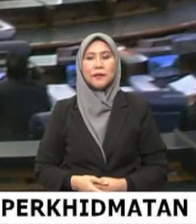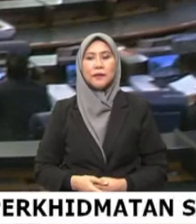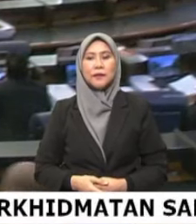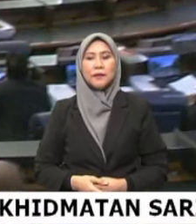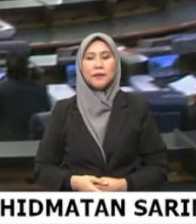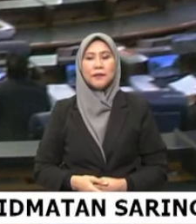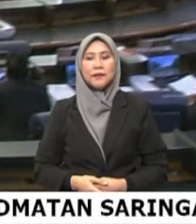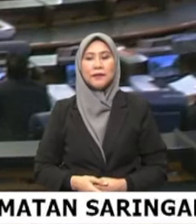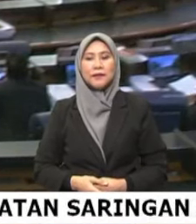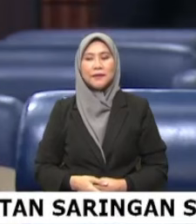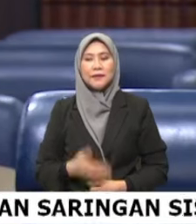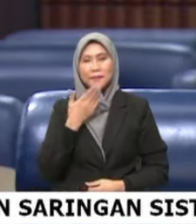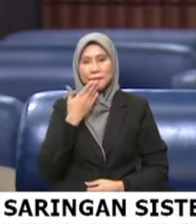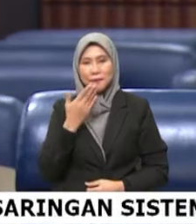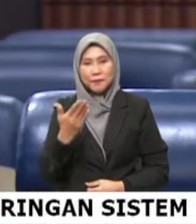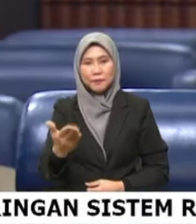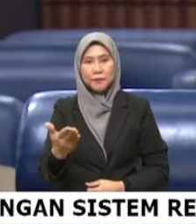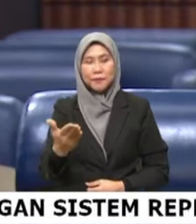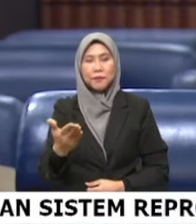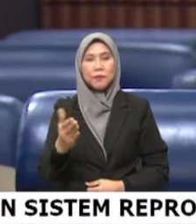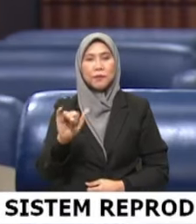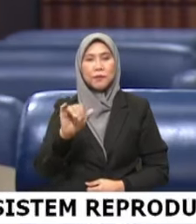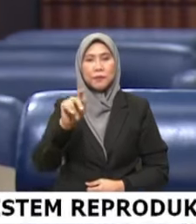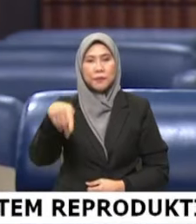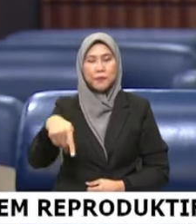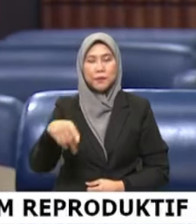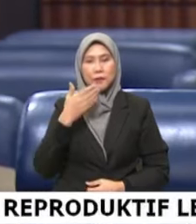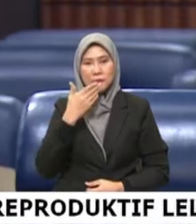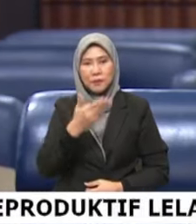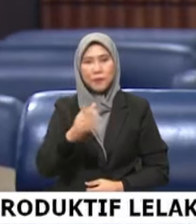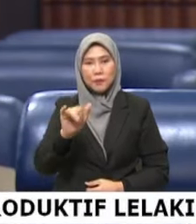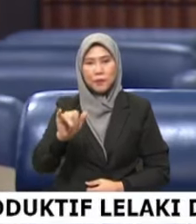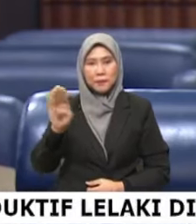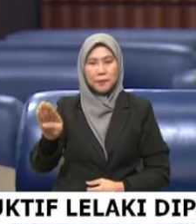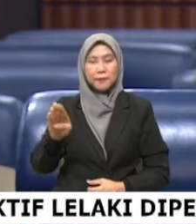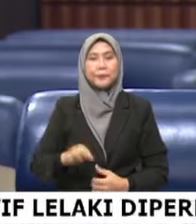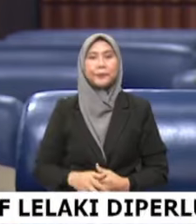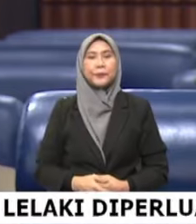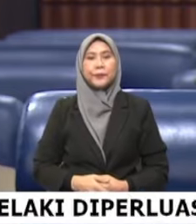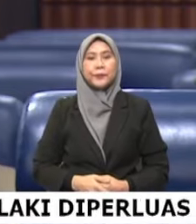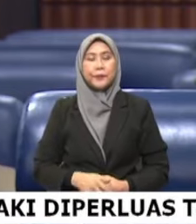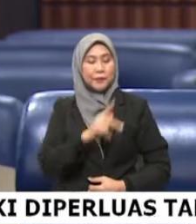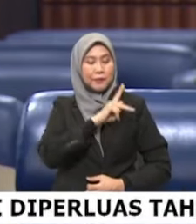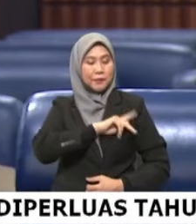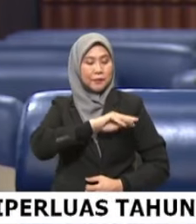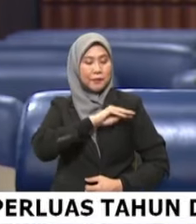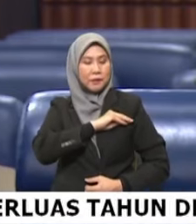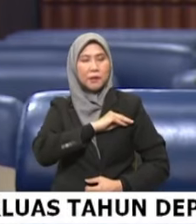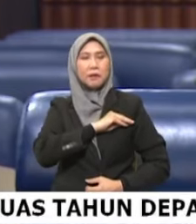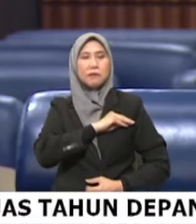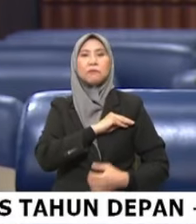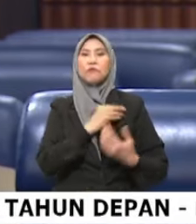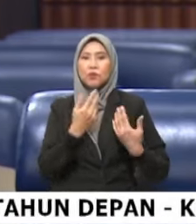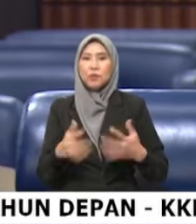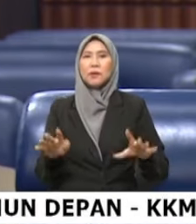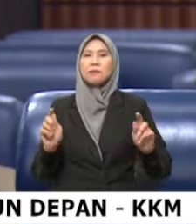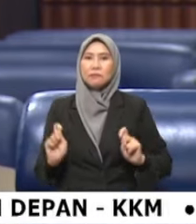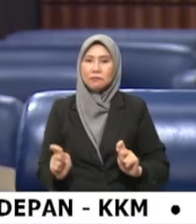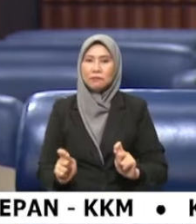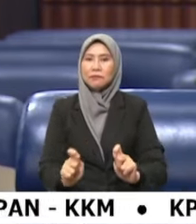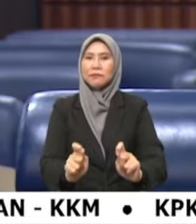Terima kasih Tuan Yang Dipertua dan terima kasih Yang Berhormat. Kementerian telah melaksanakan